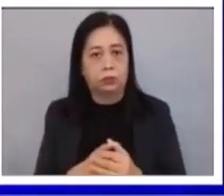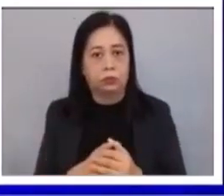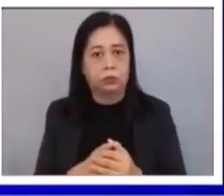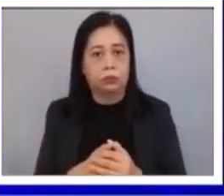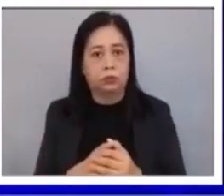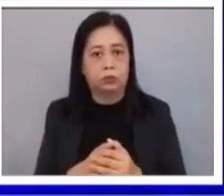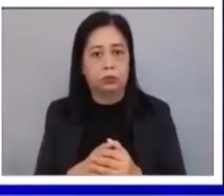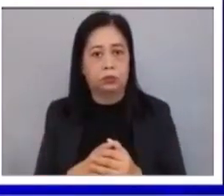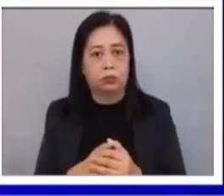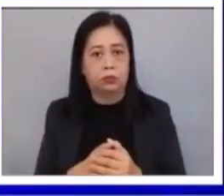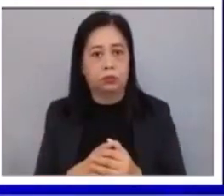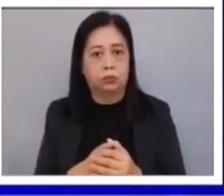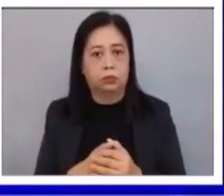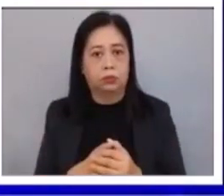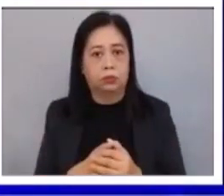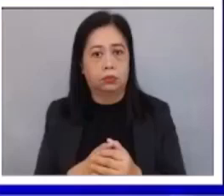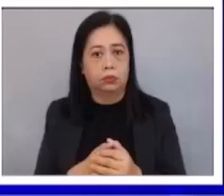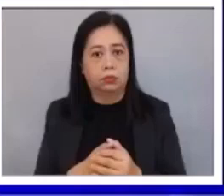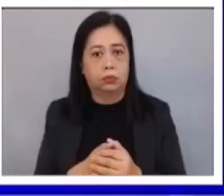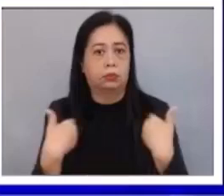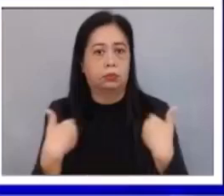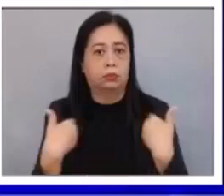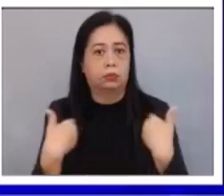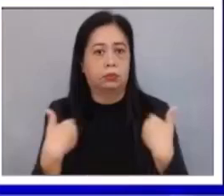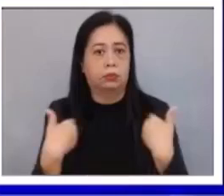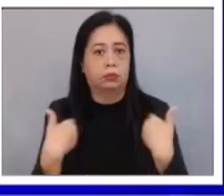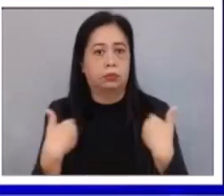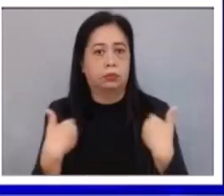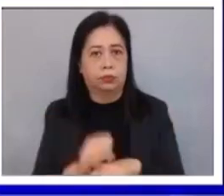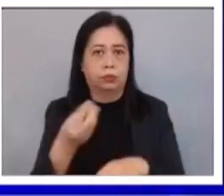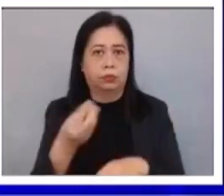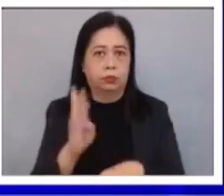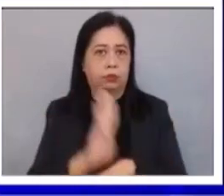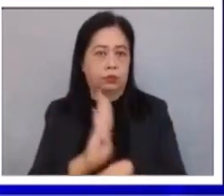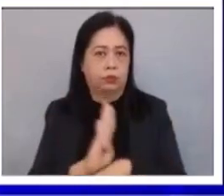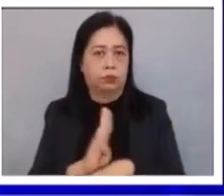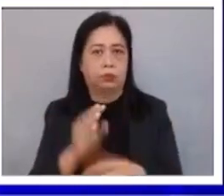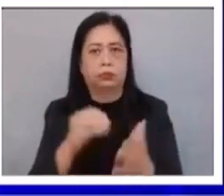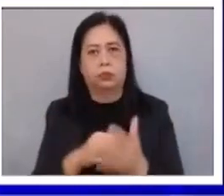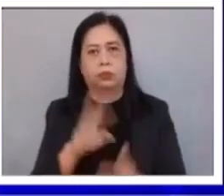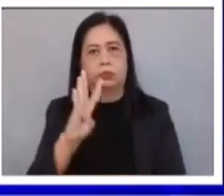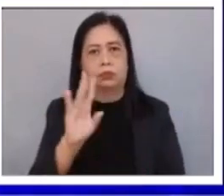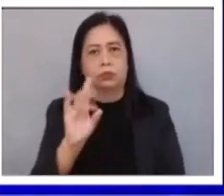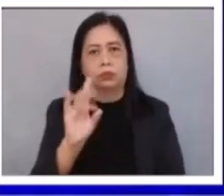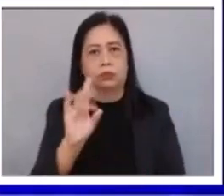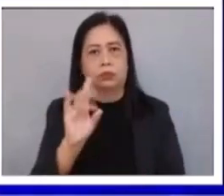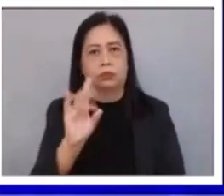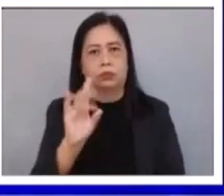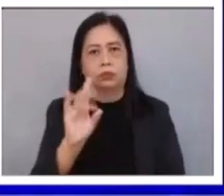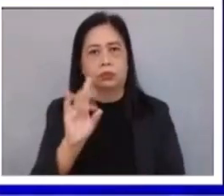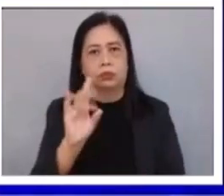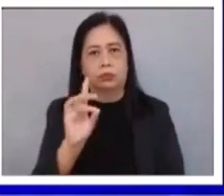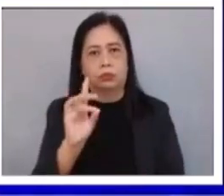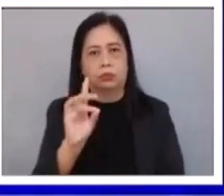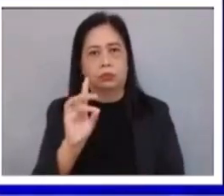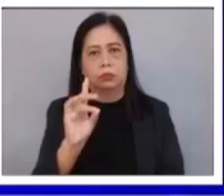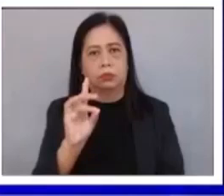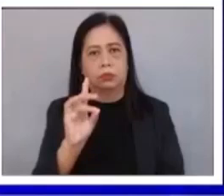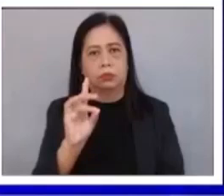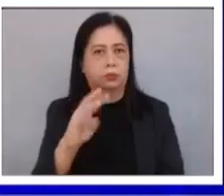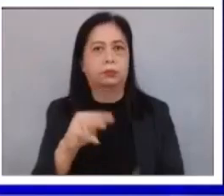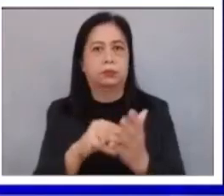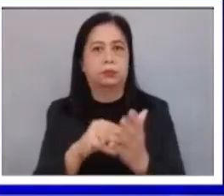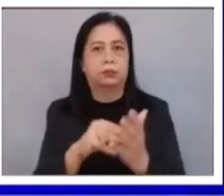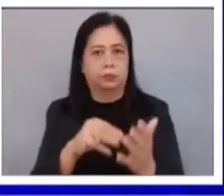ay naitala sa 47.87 million. Ito ay mas mataas ng